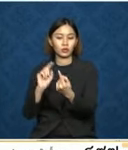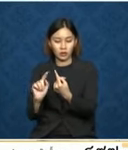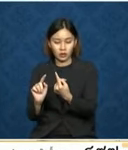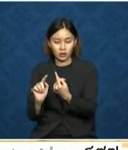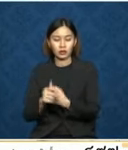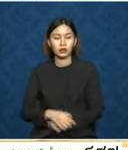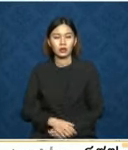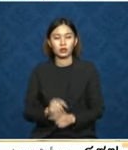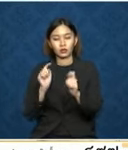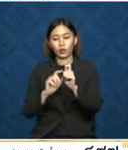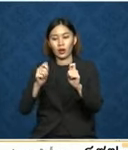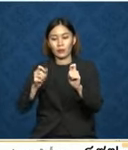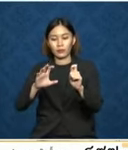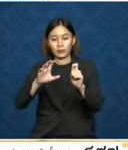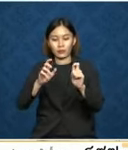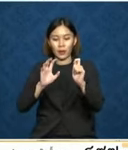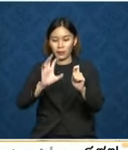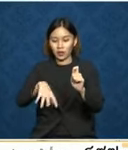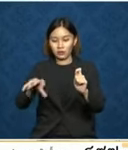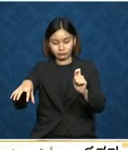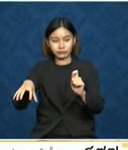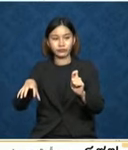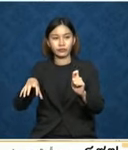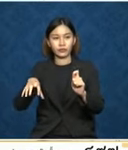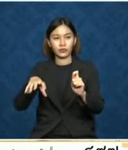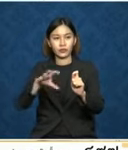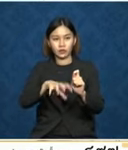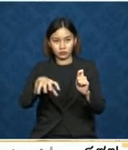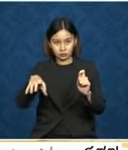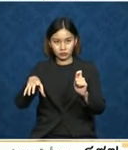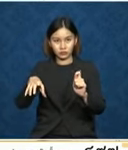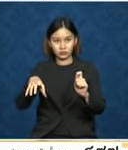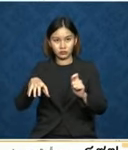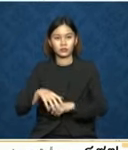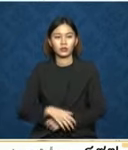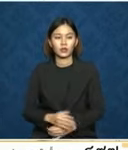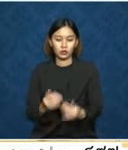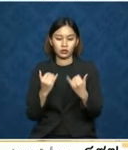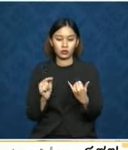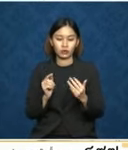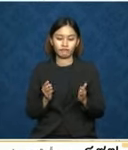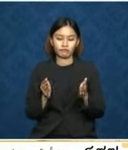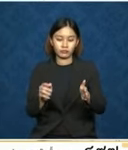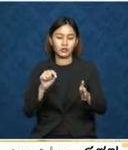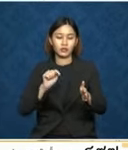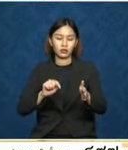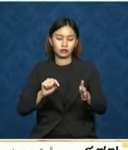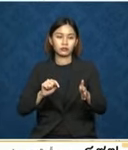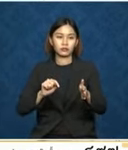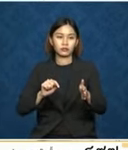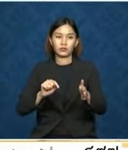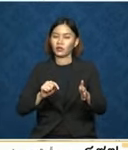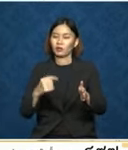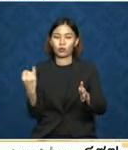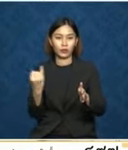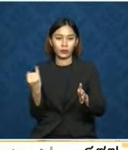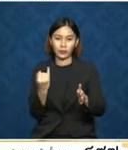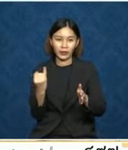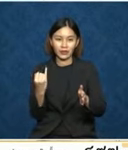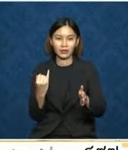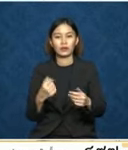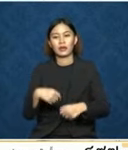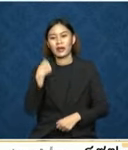ในระดับอำเภอนะครับจากอำเภอโพรามมาเป็นอำเภอจอมบึงนะครับปัจจุบันนี้เส้นทางดังกล่าวเนี่ยอ่าแย่มากนะครับพี่